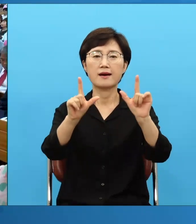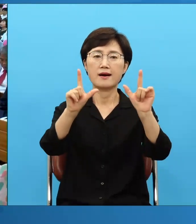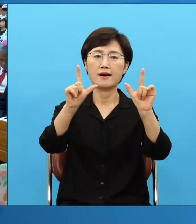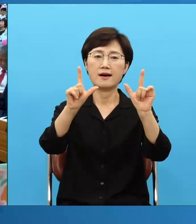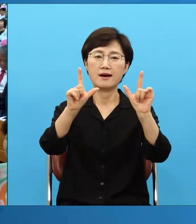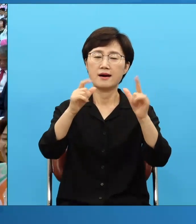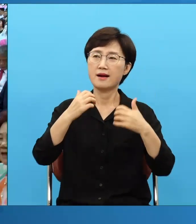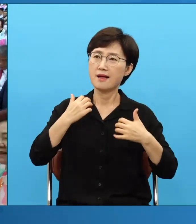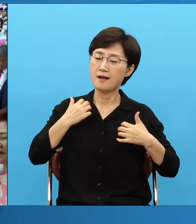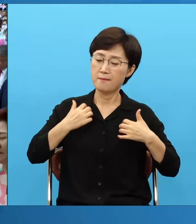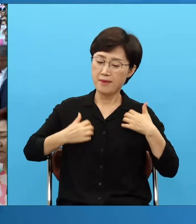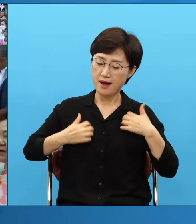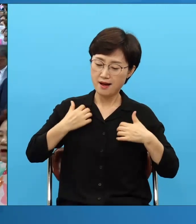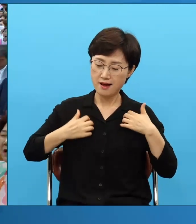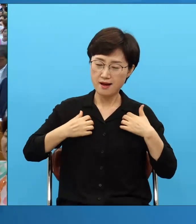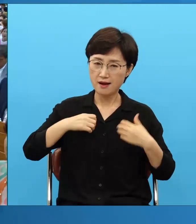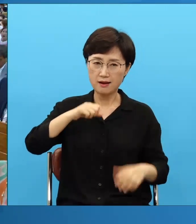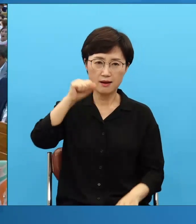안식할 날